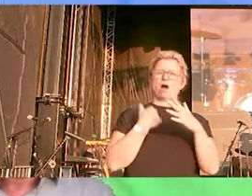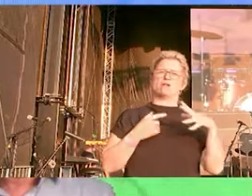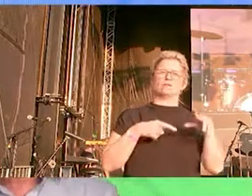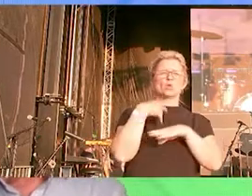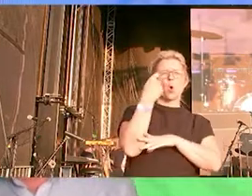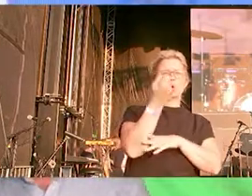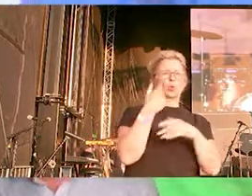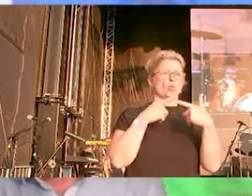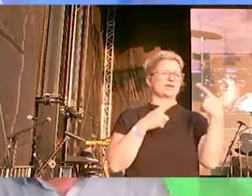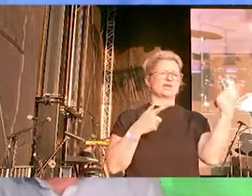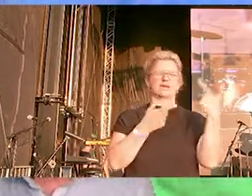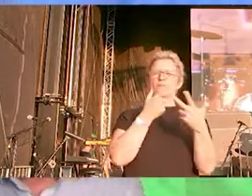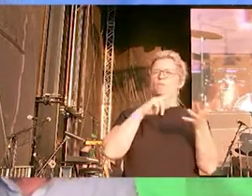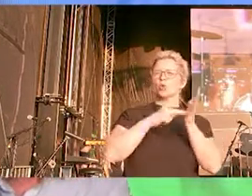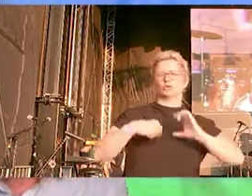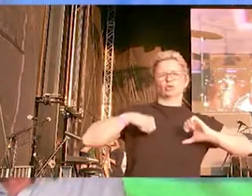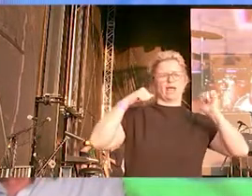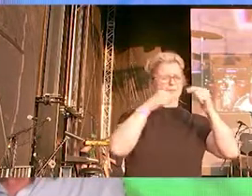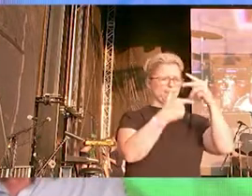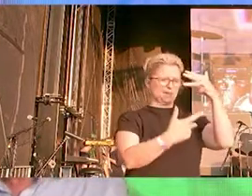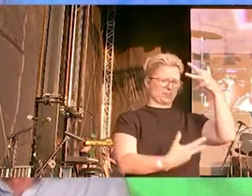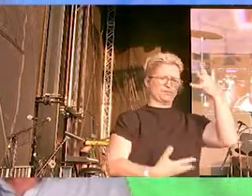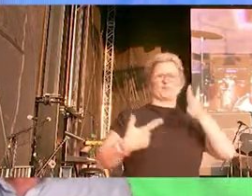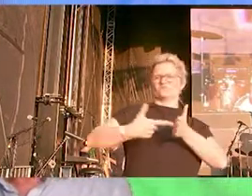Ökonomie und politischem Leben einfordert.